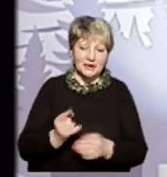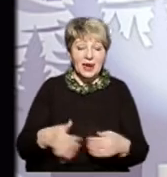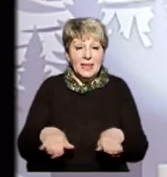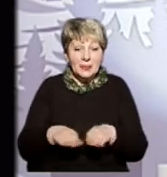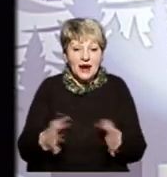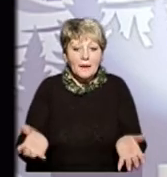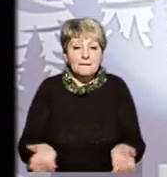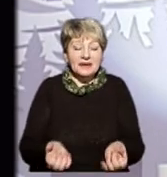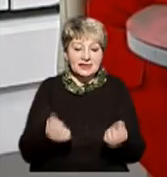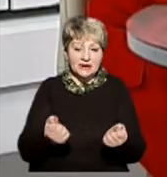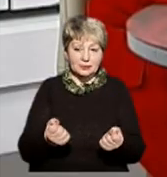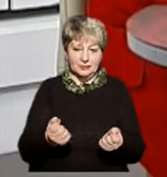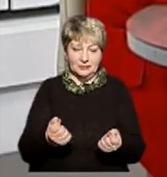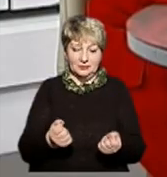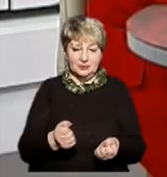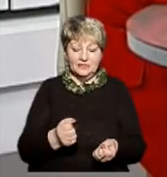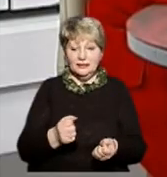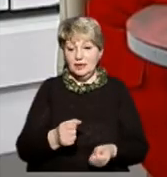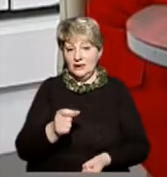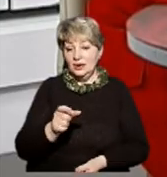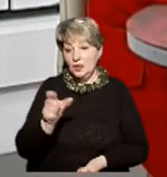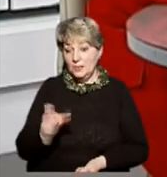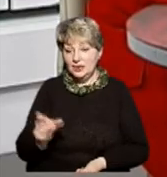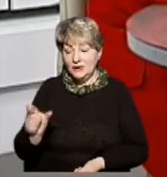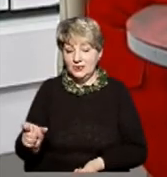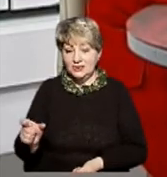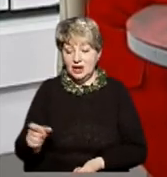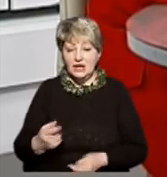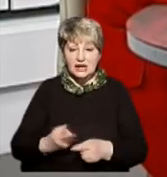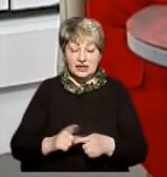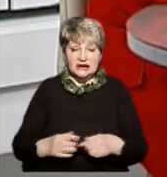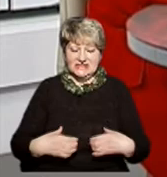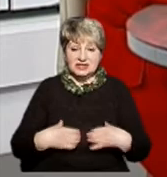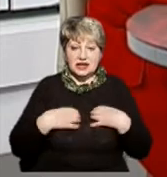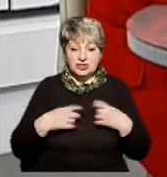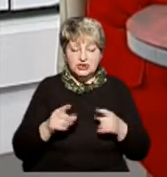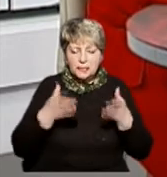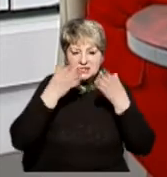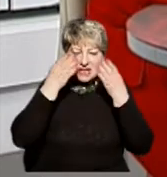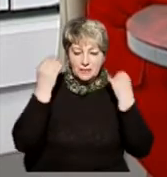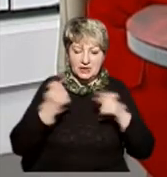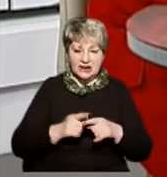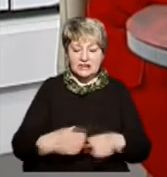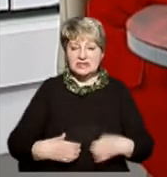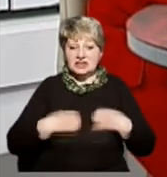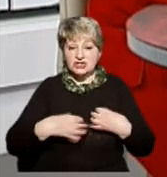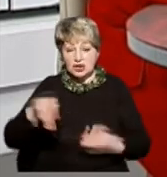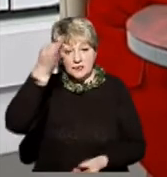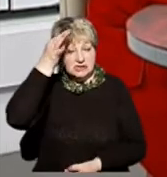таким чином підтримуючи, персонал підтримує оті от страшні, щоб забулися оті страшні